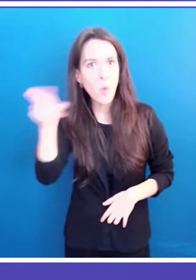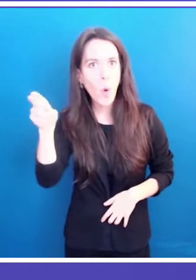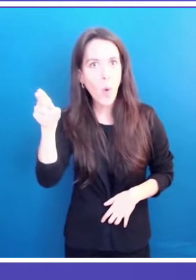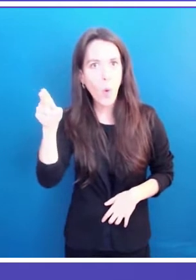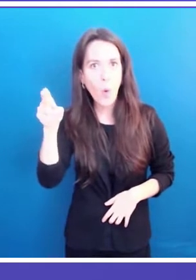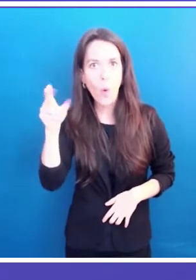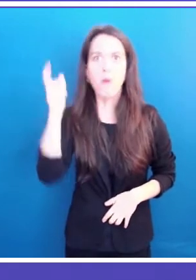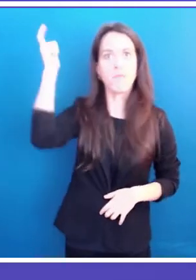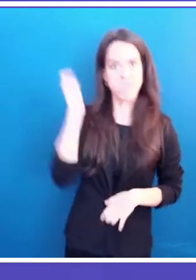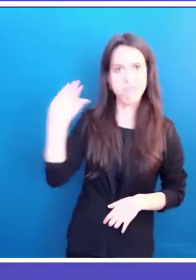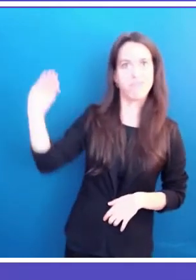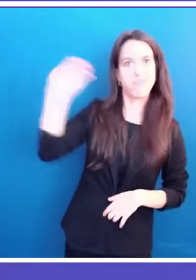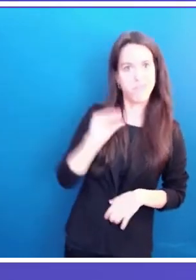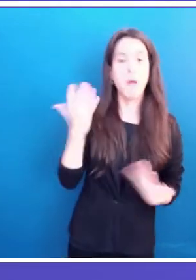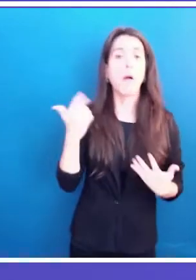بتفادي